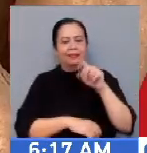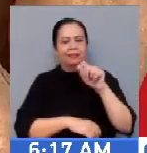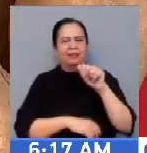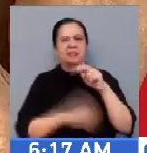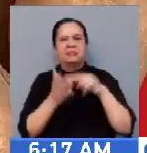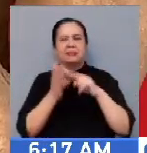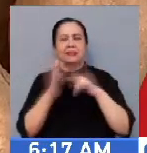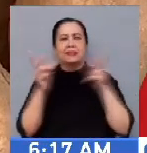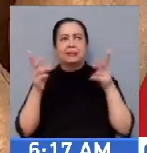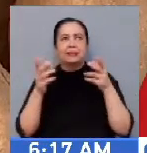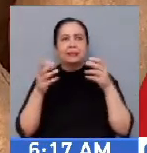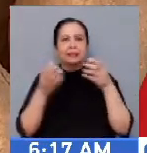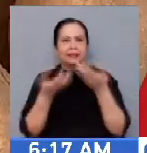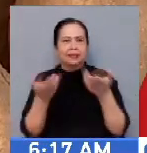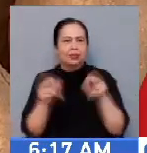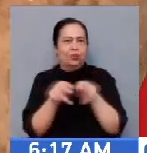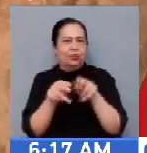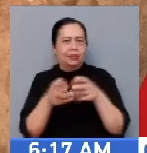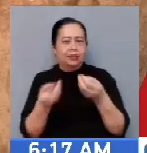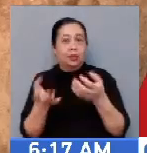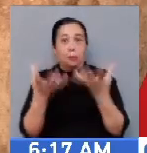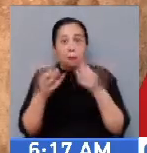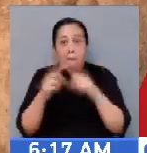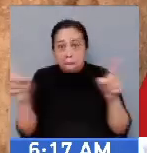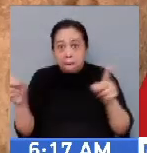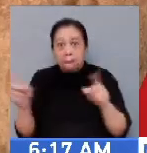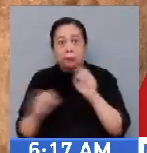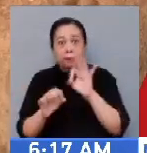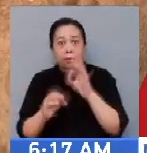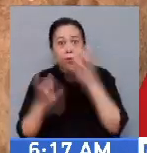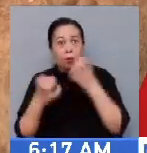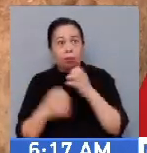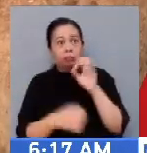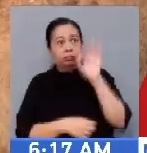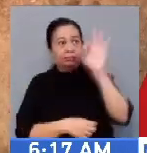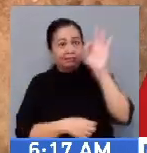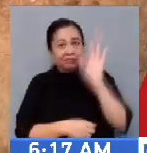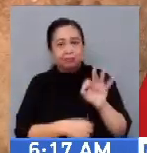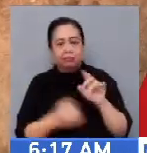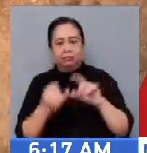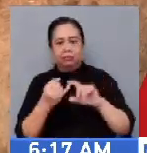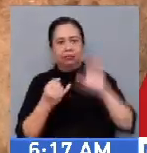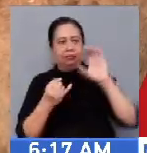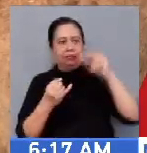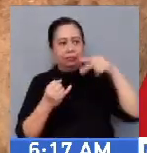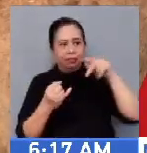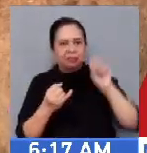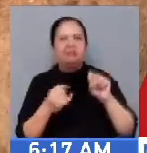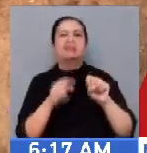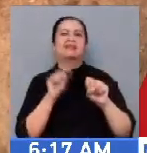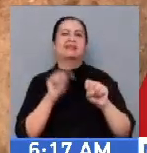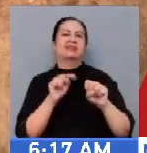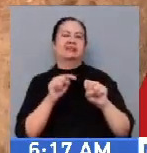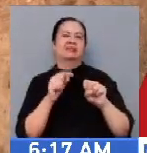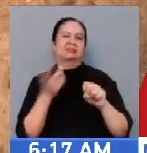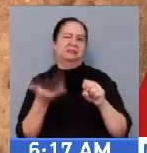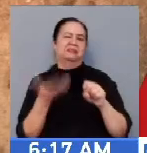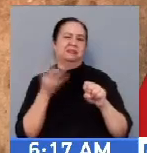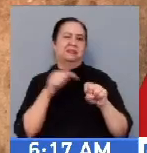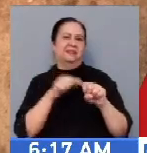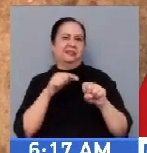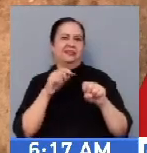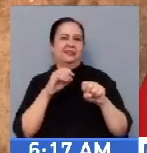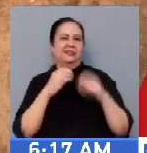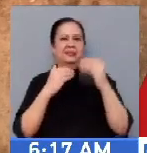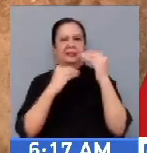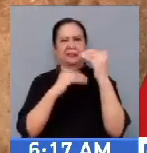natin kumain ng french fries o kaya dun sa mga restaurants yung mga chips nila, siguro po magkakaroon ng limitation ng mga